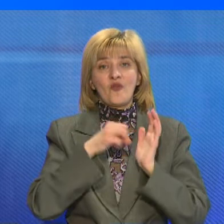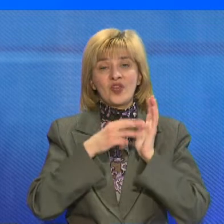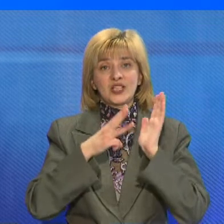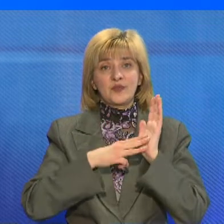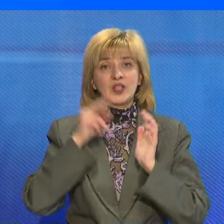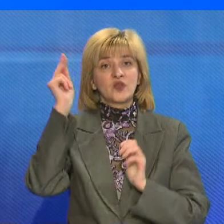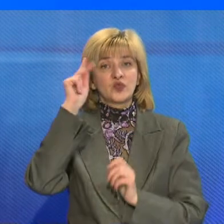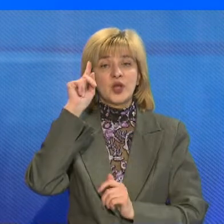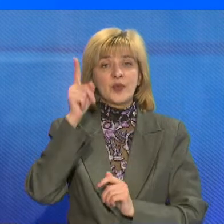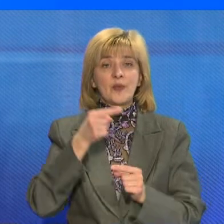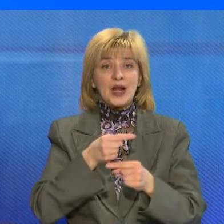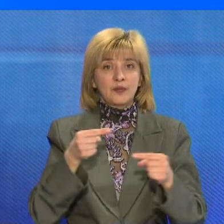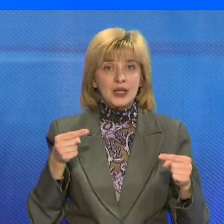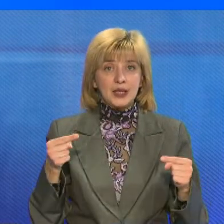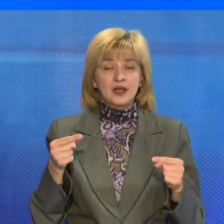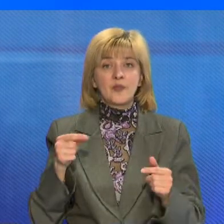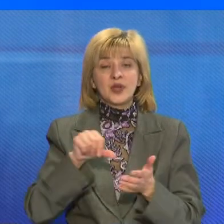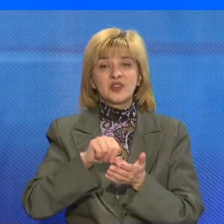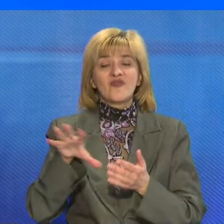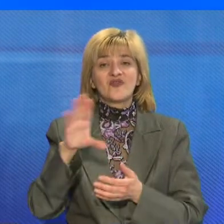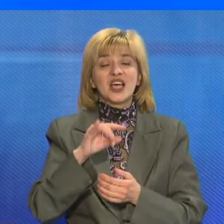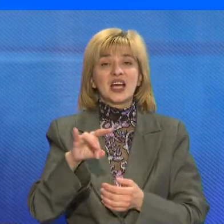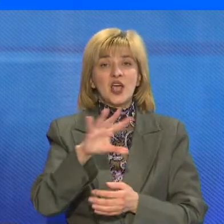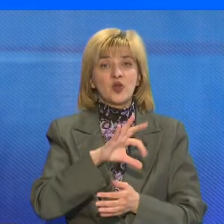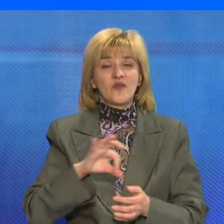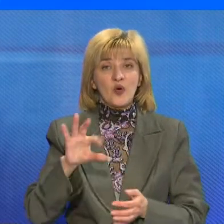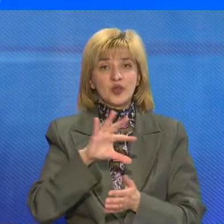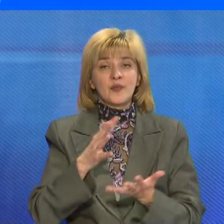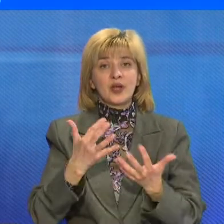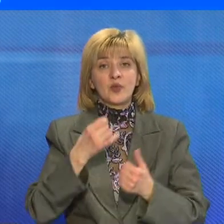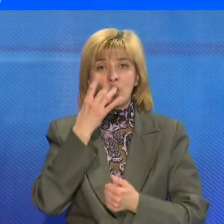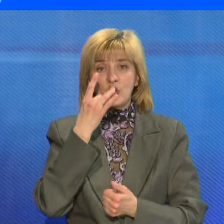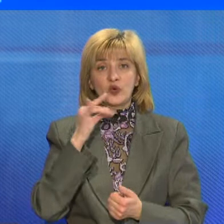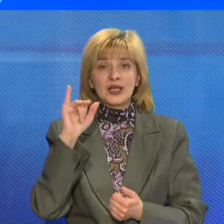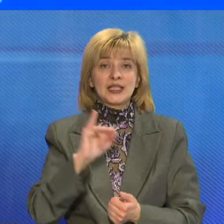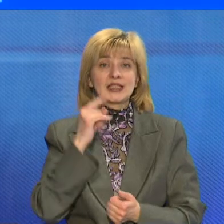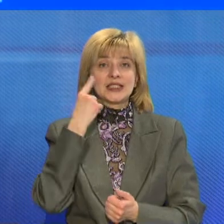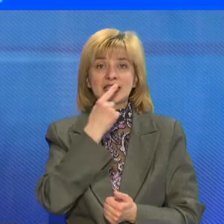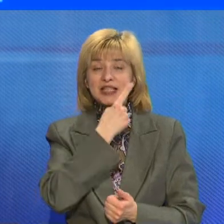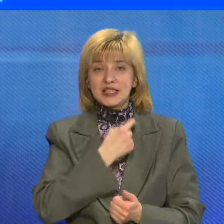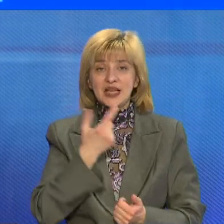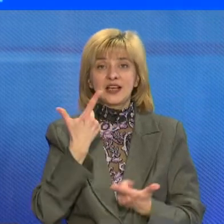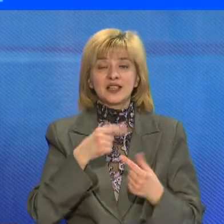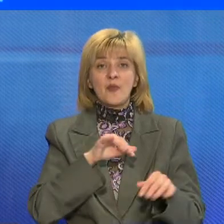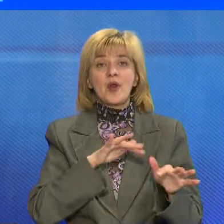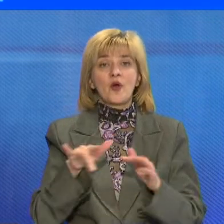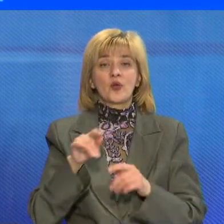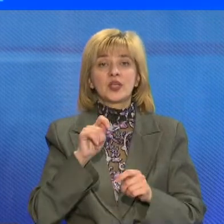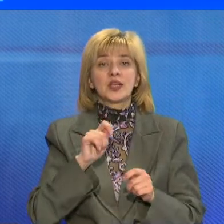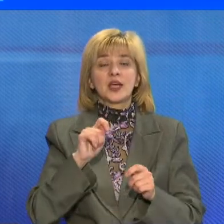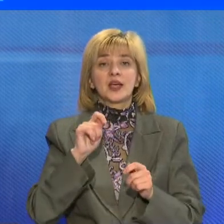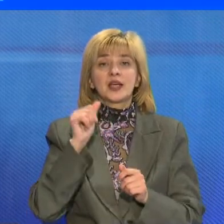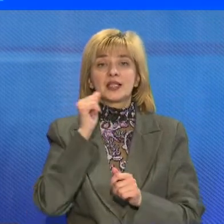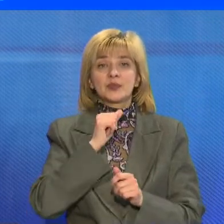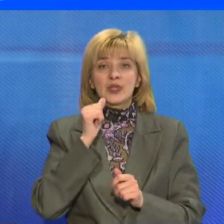учебных предметах. Представников усіх районов в области прымае Гродно и город-спадорожник Скидель, где проходит испыт по белорусской мове и